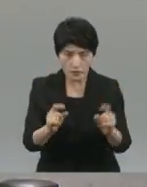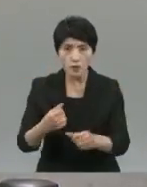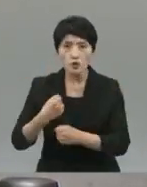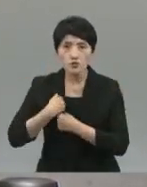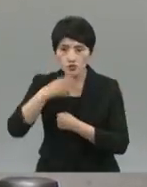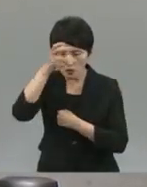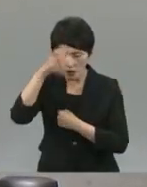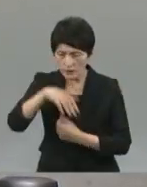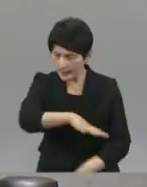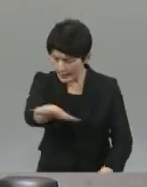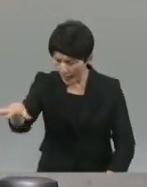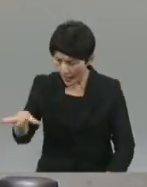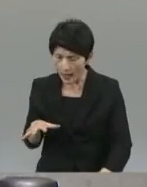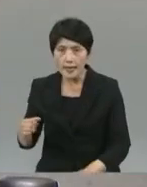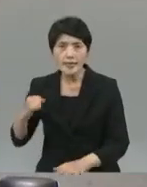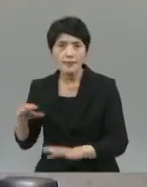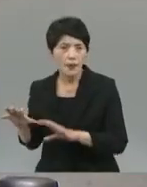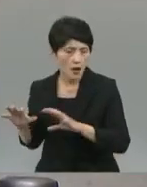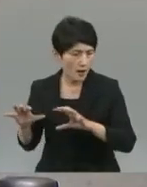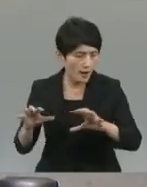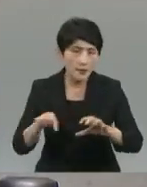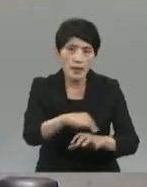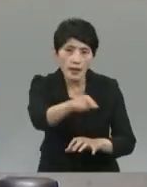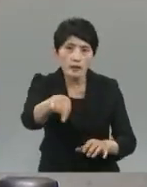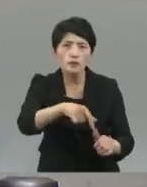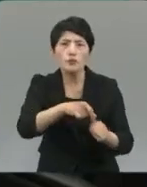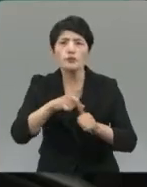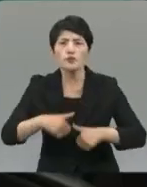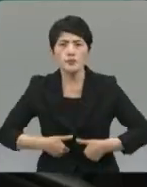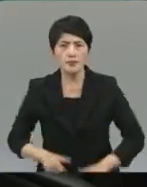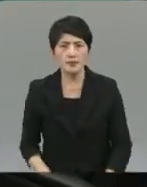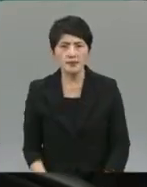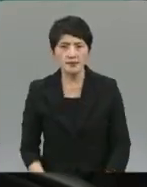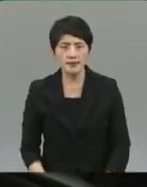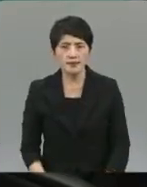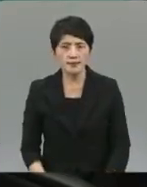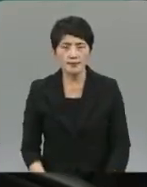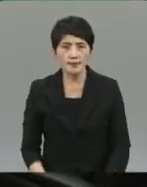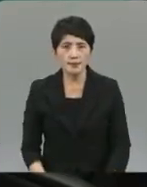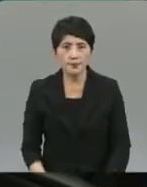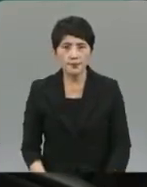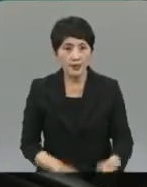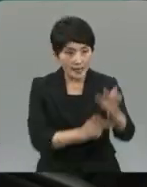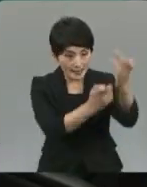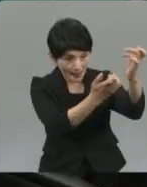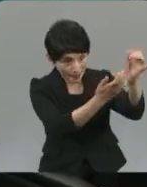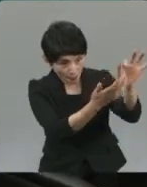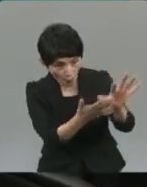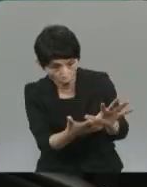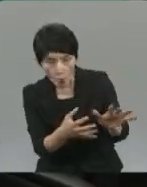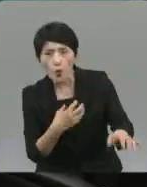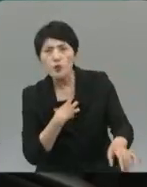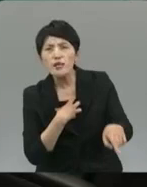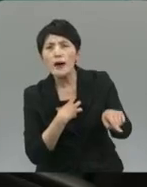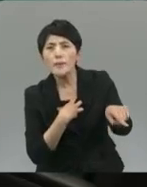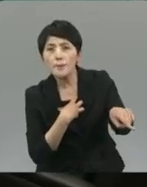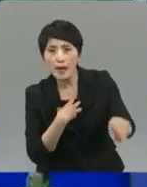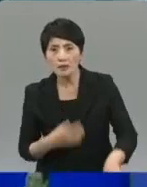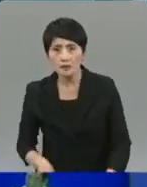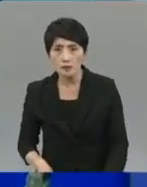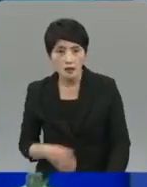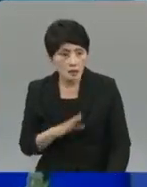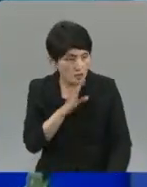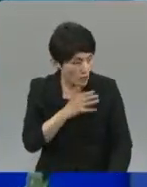rõ tình hình nghiêm trọng hiện nay huy động mọi nguồn lực khả dụng để cứu hộ khắc phục thiệt hại trong đó bao gồm cả quân đội cảnh sát